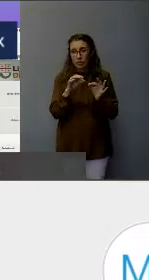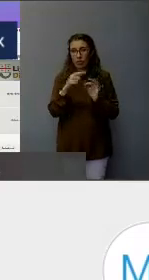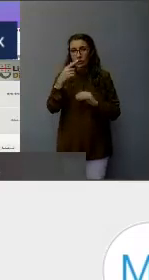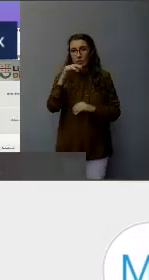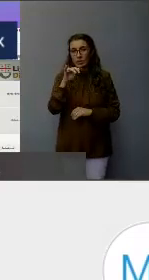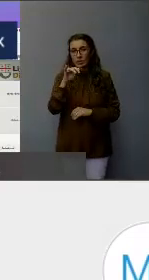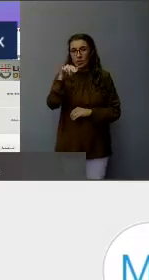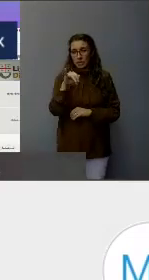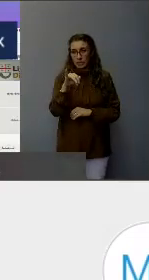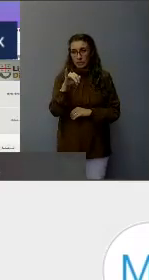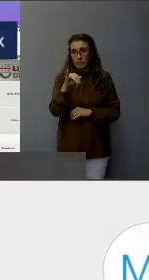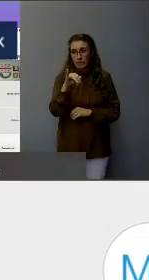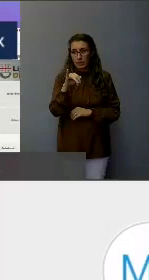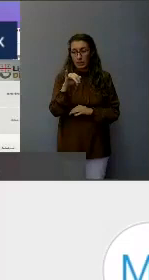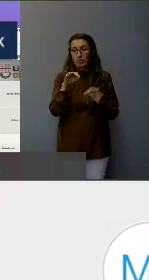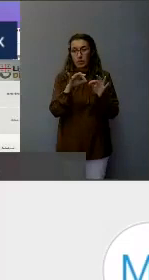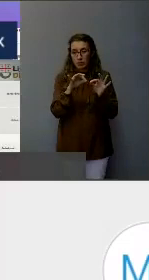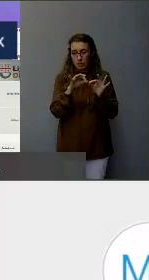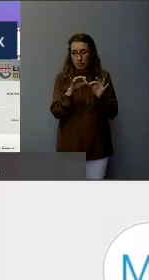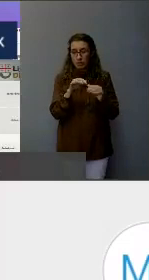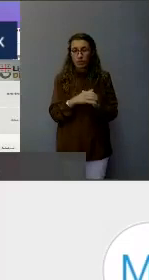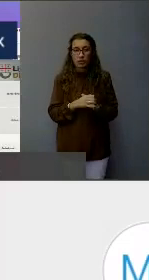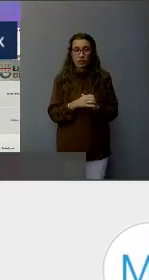consigliera tv onorevole